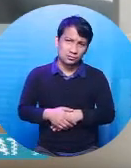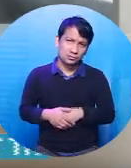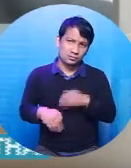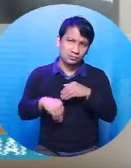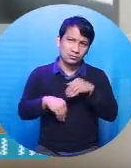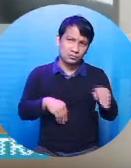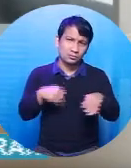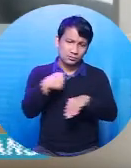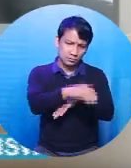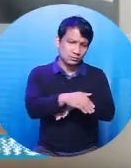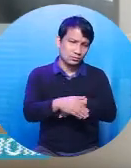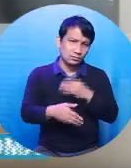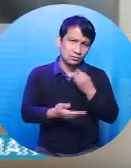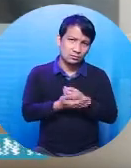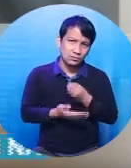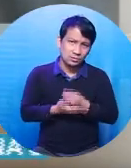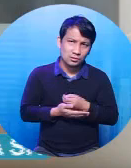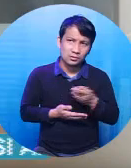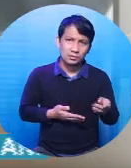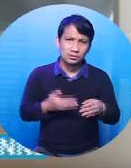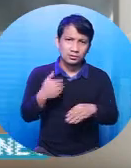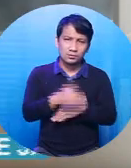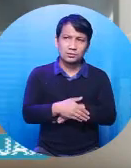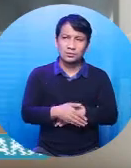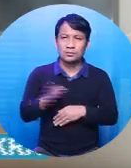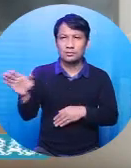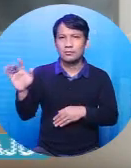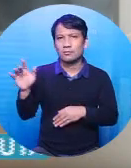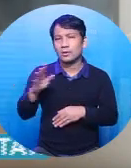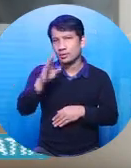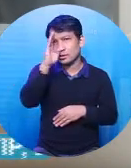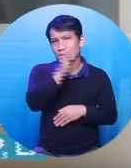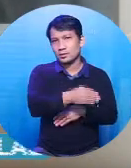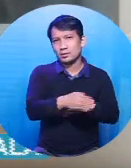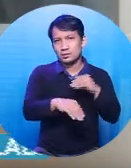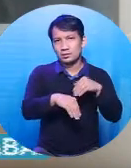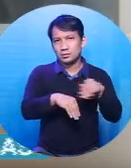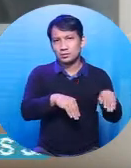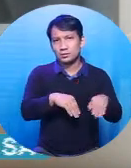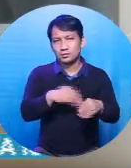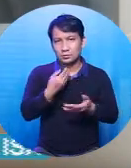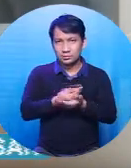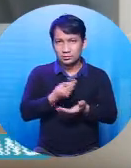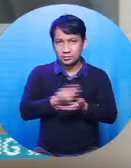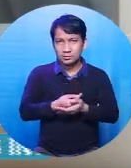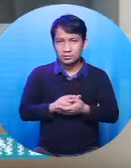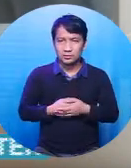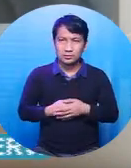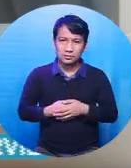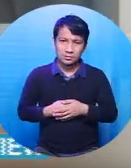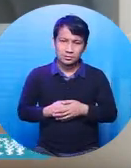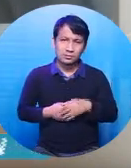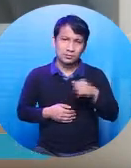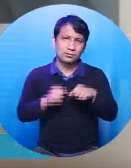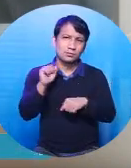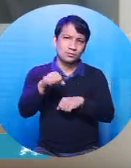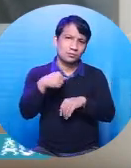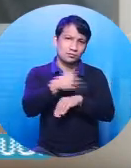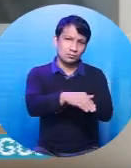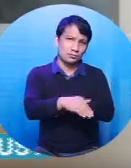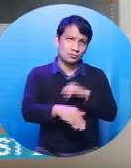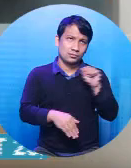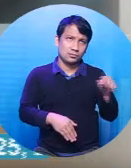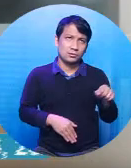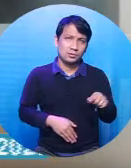Nagpapadala po ako, sir. Kasi, ma'am, diretso po. Ma'am, direct to the point. Sige po. Nagpapadala ka, hindi? Nagpapadala po ako,